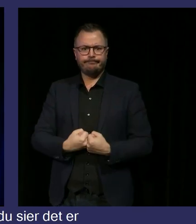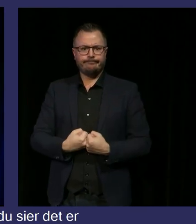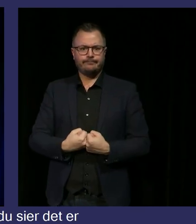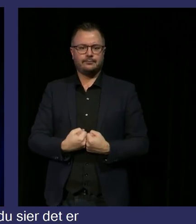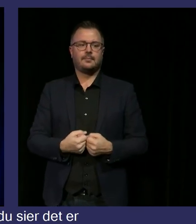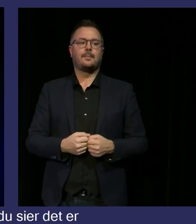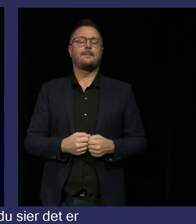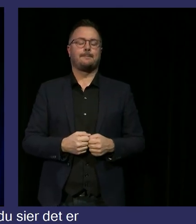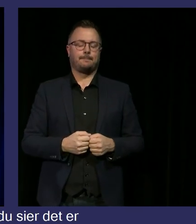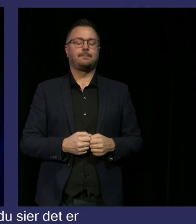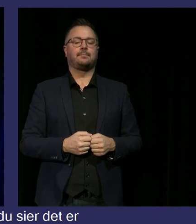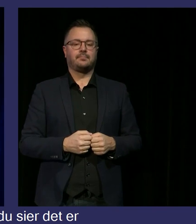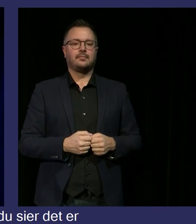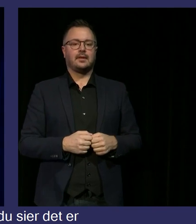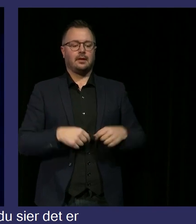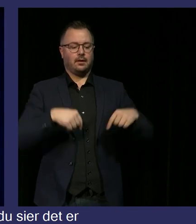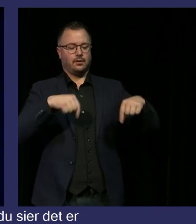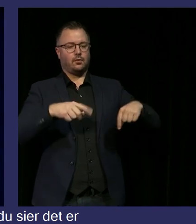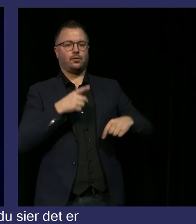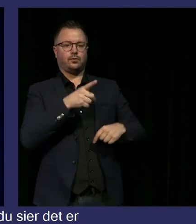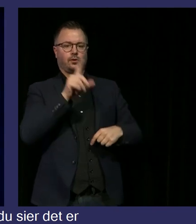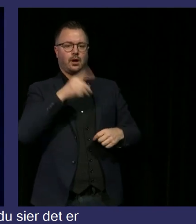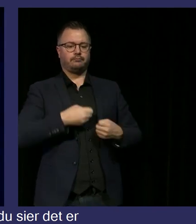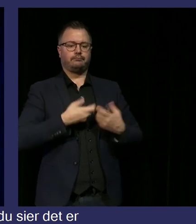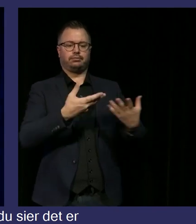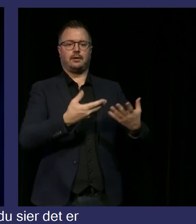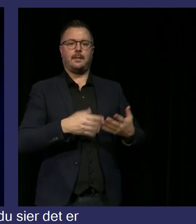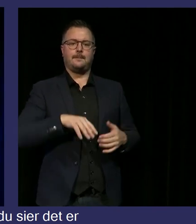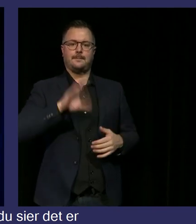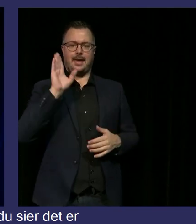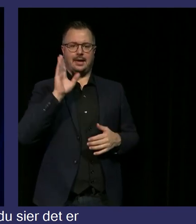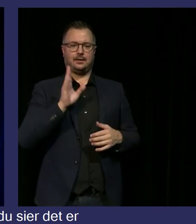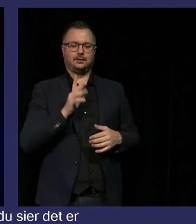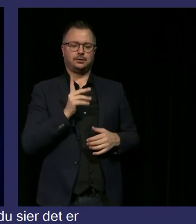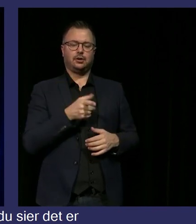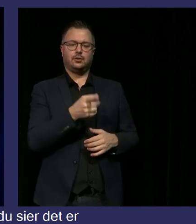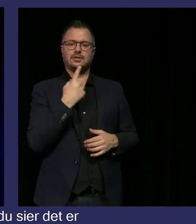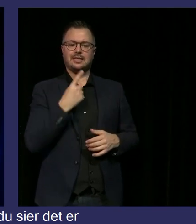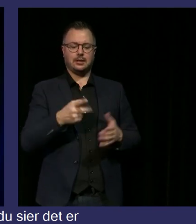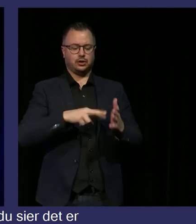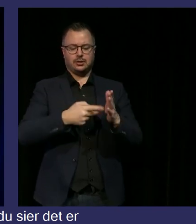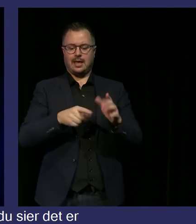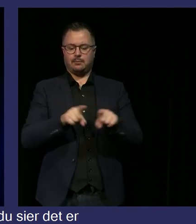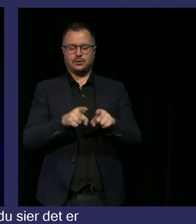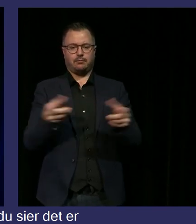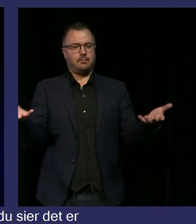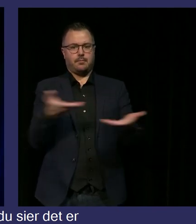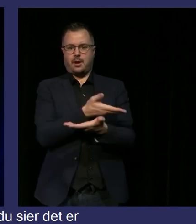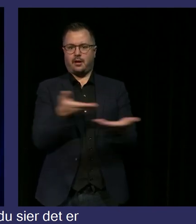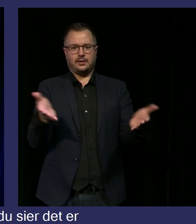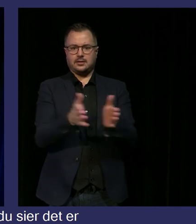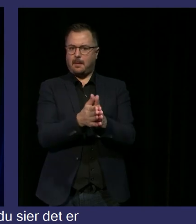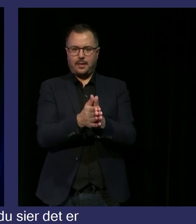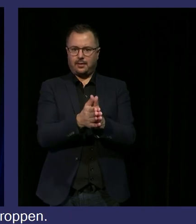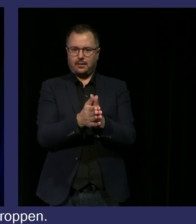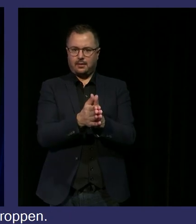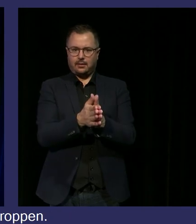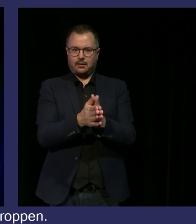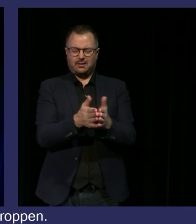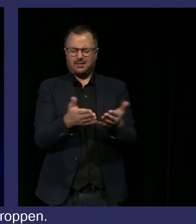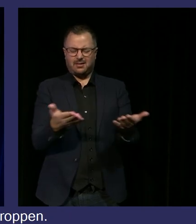Erik, nå kan du få utdype hva du, når du sier at det systemer som ikke snakker sammen, og